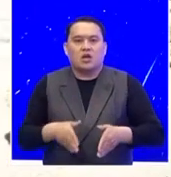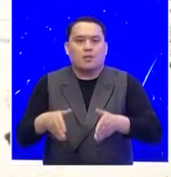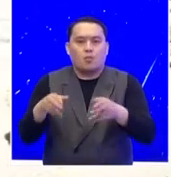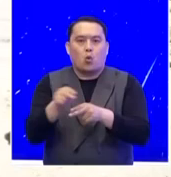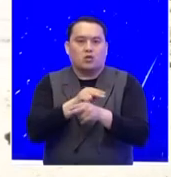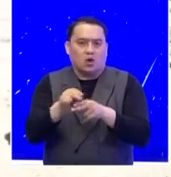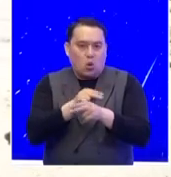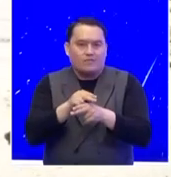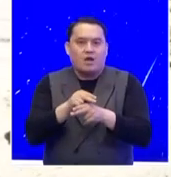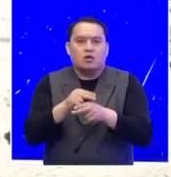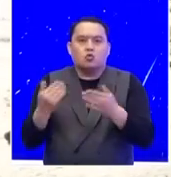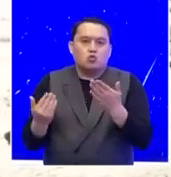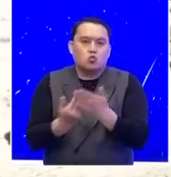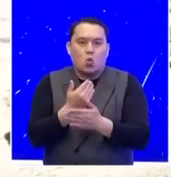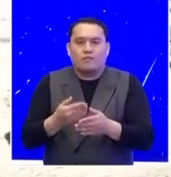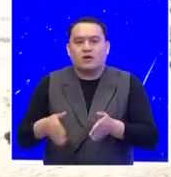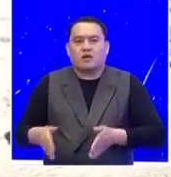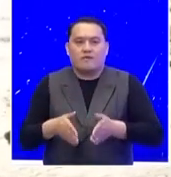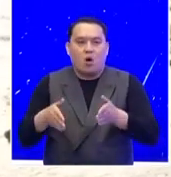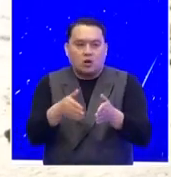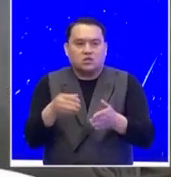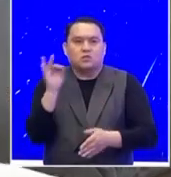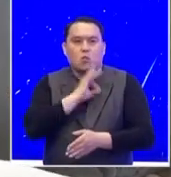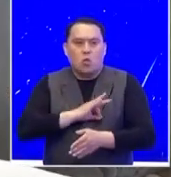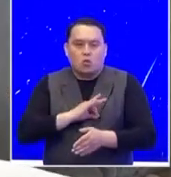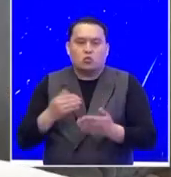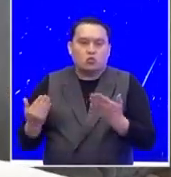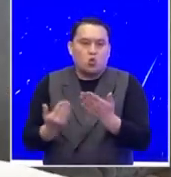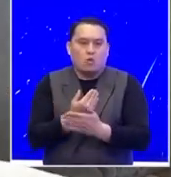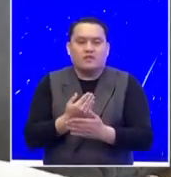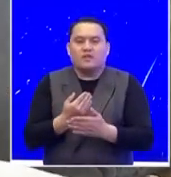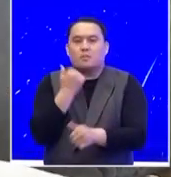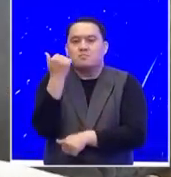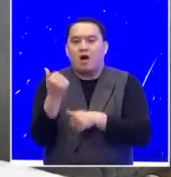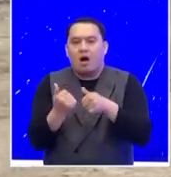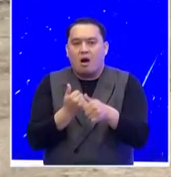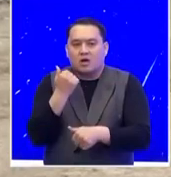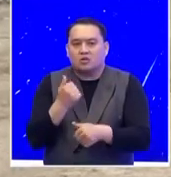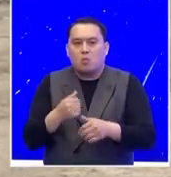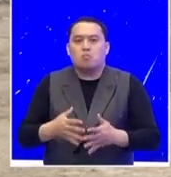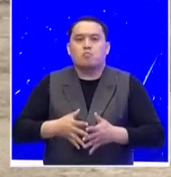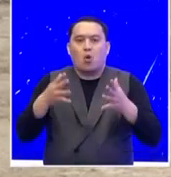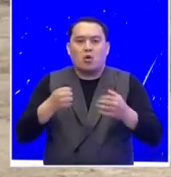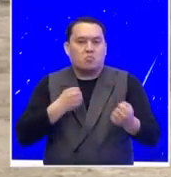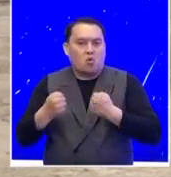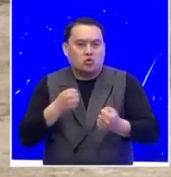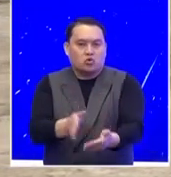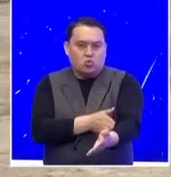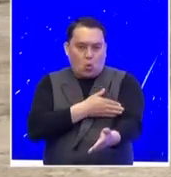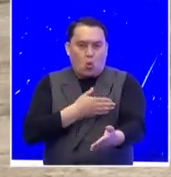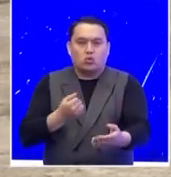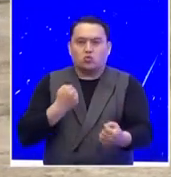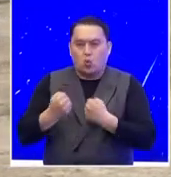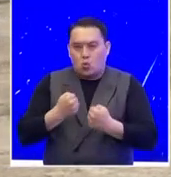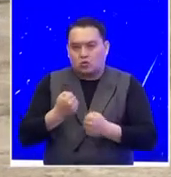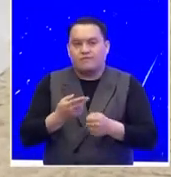ремонте дорог. В качестве основания дорожного полотна применяется геотекстиль. Материал делает основание более прочным, долговечным и устойчивым